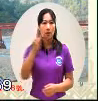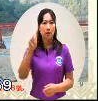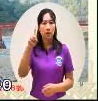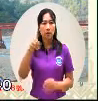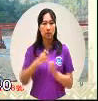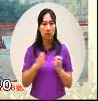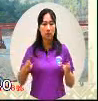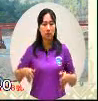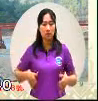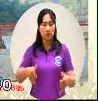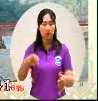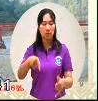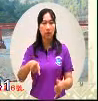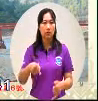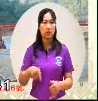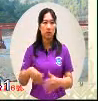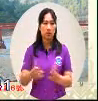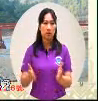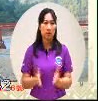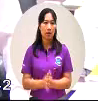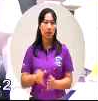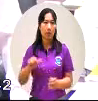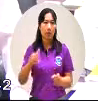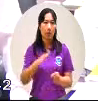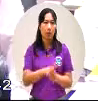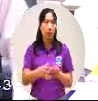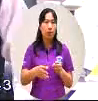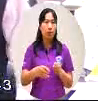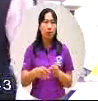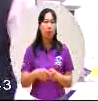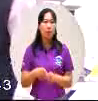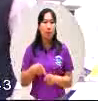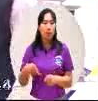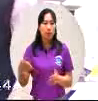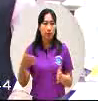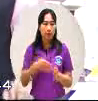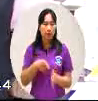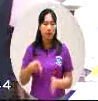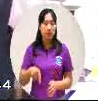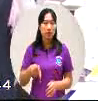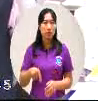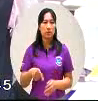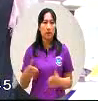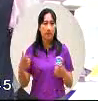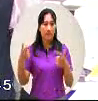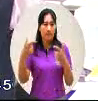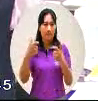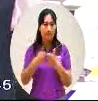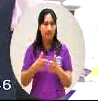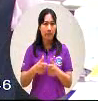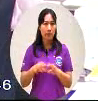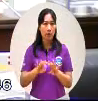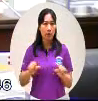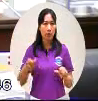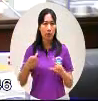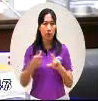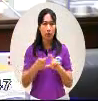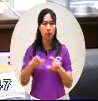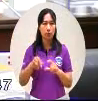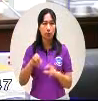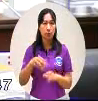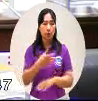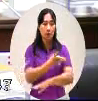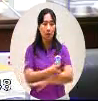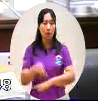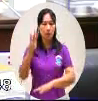哈，就是五里埔到这边，我想就是能够配合我们地区的河专局，有